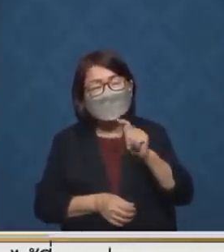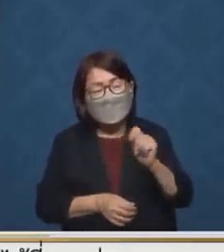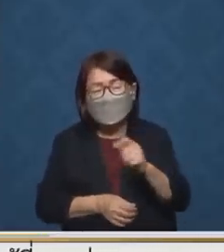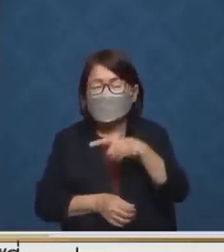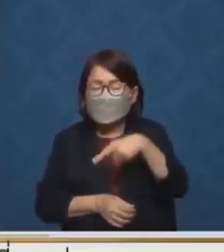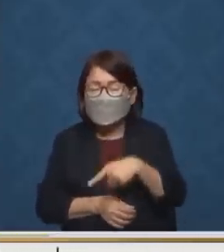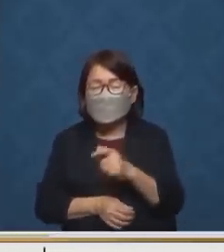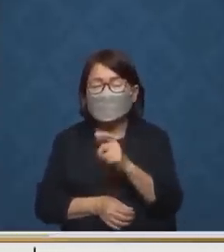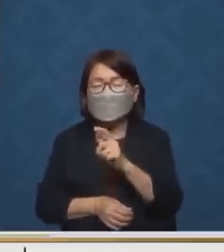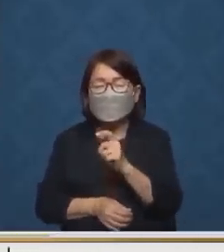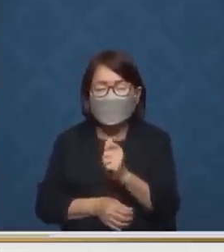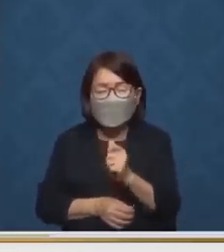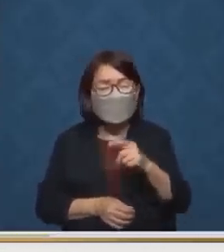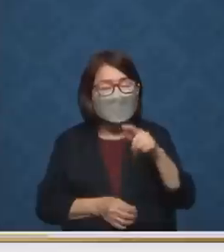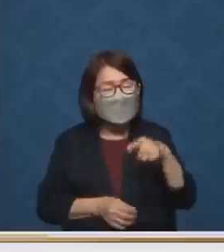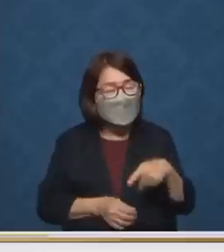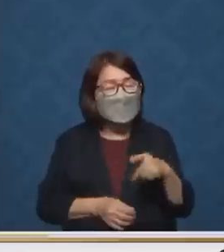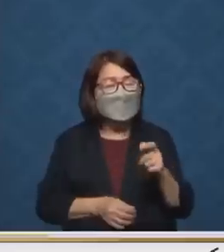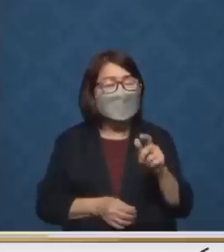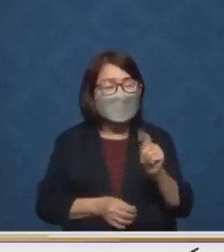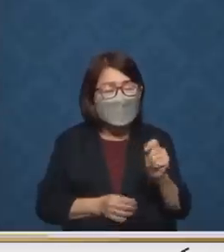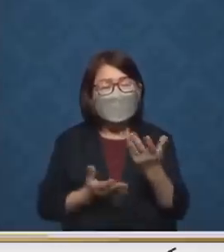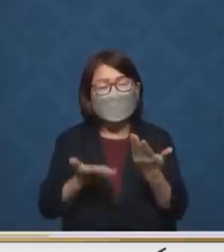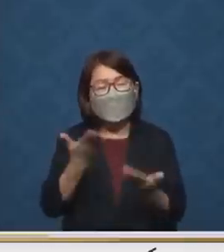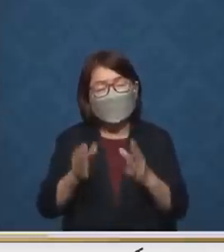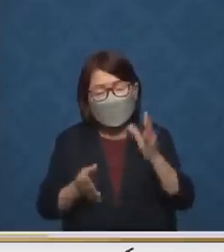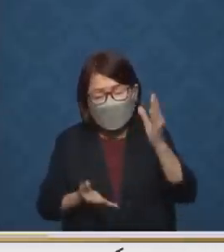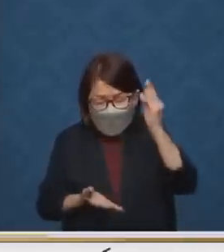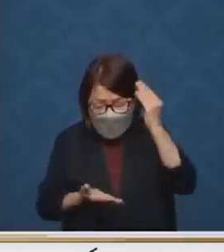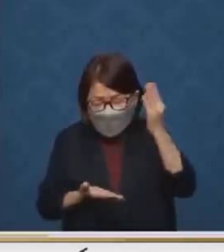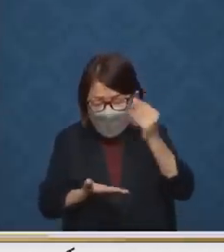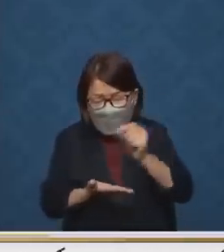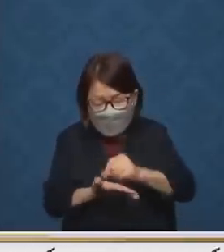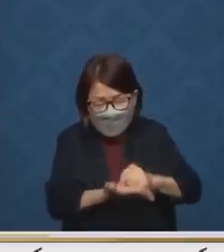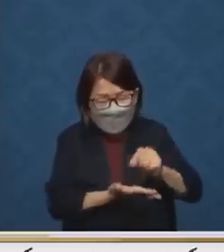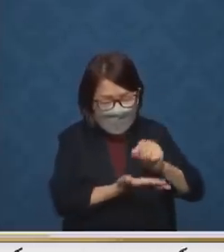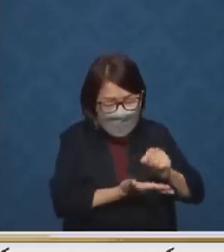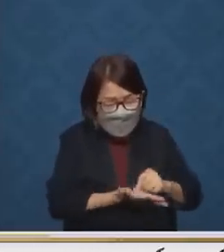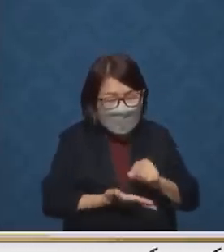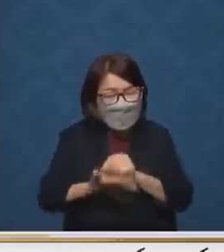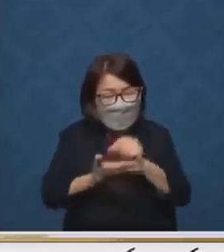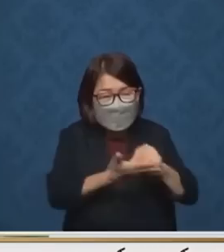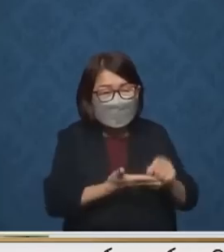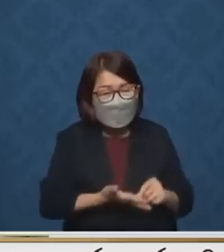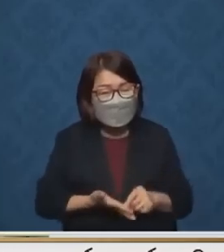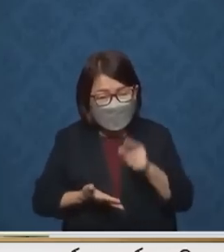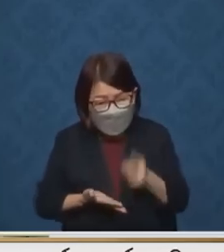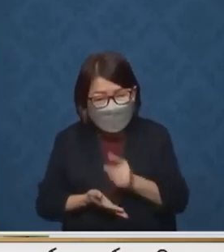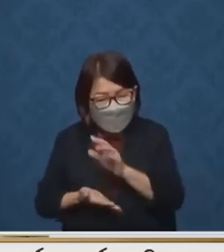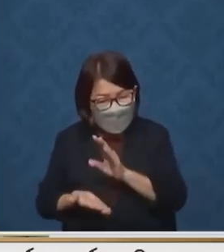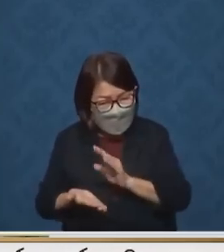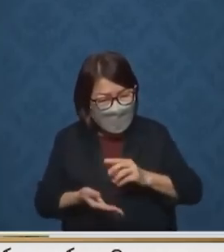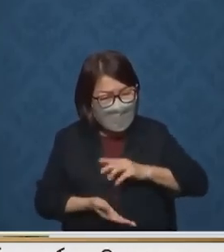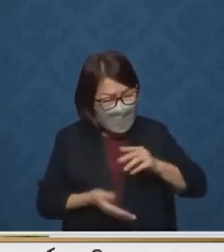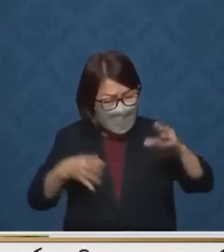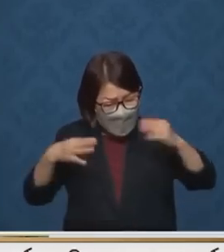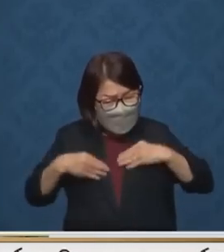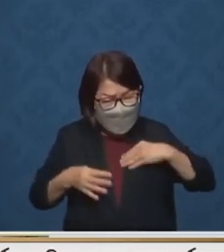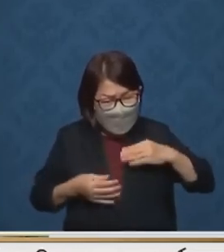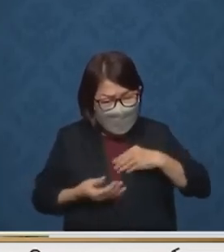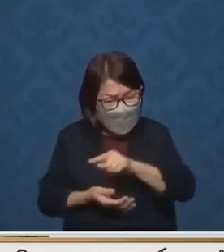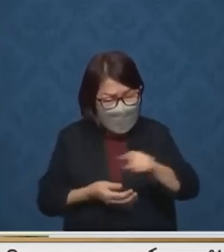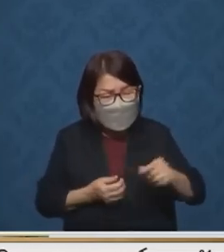รับทราบกันครบทั้งหน่วยงาน เอกสารนี้รับอย่าให้หดไปนะ สวยกัหมดเปอรต่